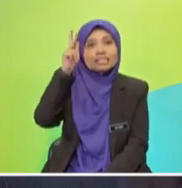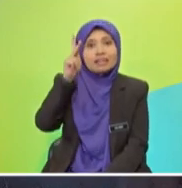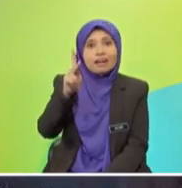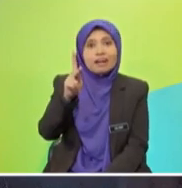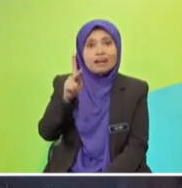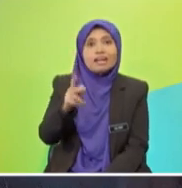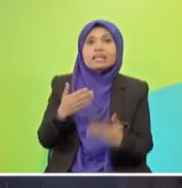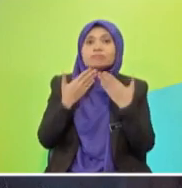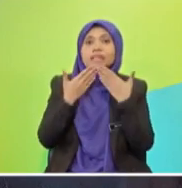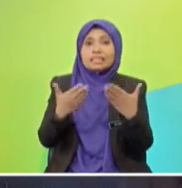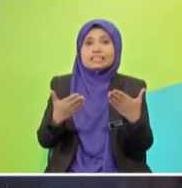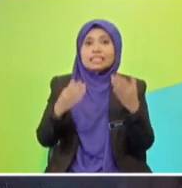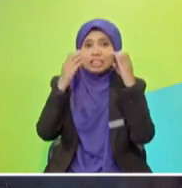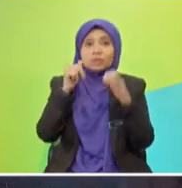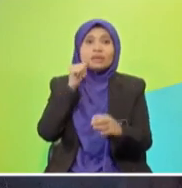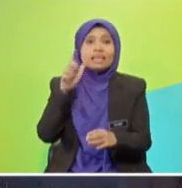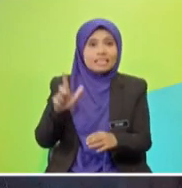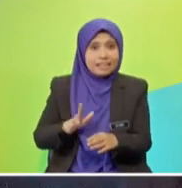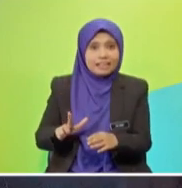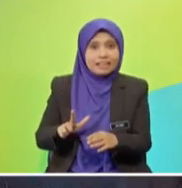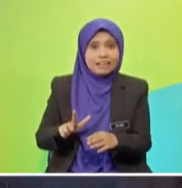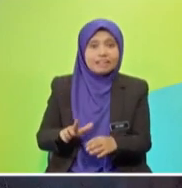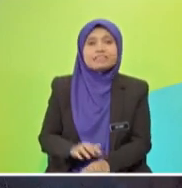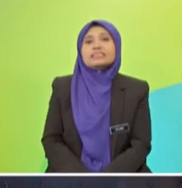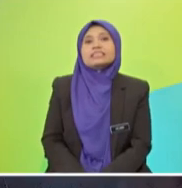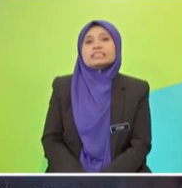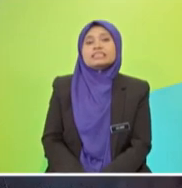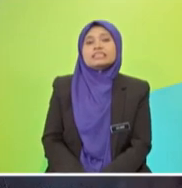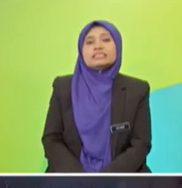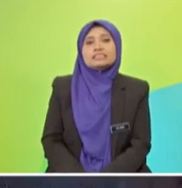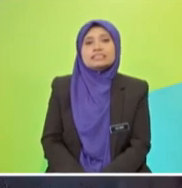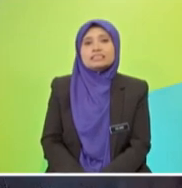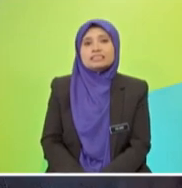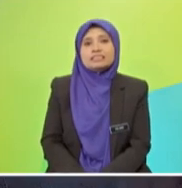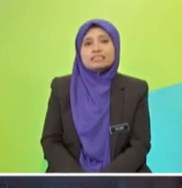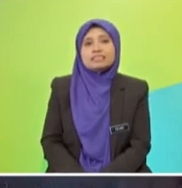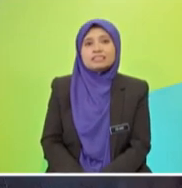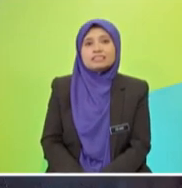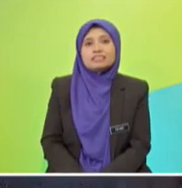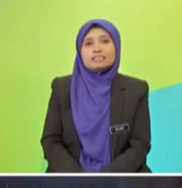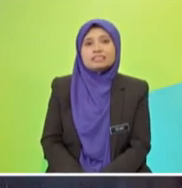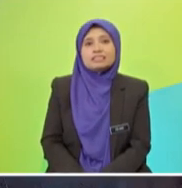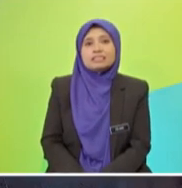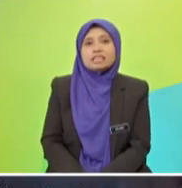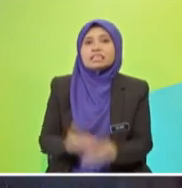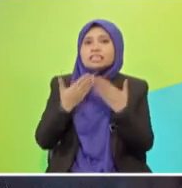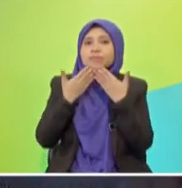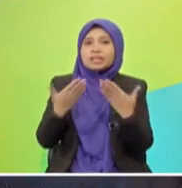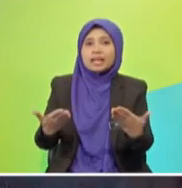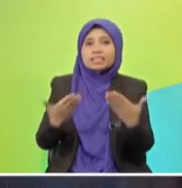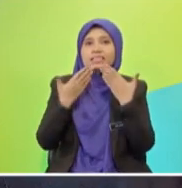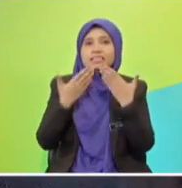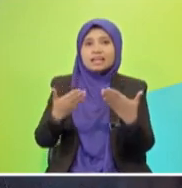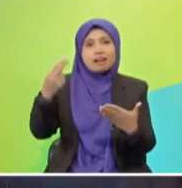kepada juru bahasa kita pada hari ini Ceko Ardana Mashuri dari Ski pendidikan khas Jalan pil Kuala Lumpur di Bekasi